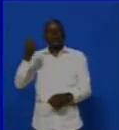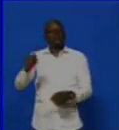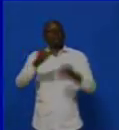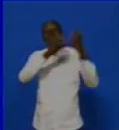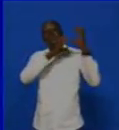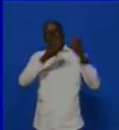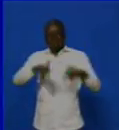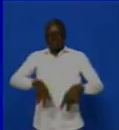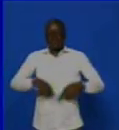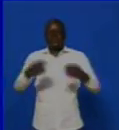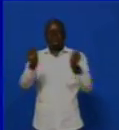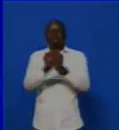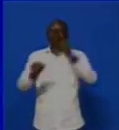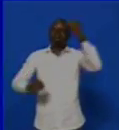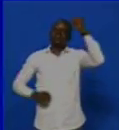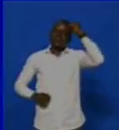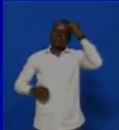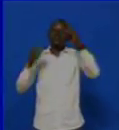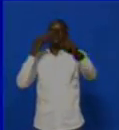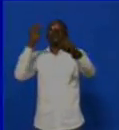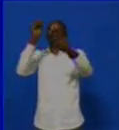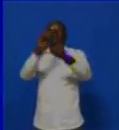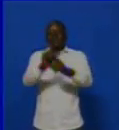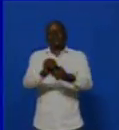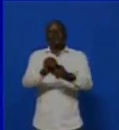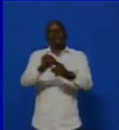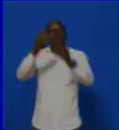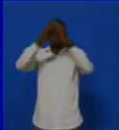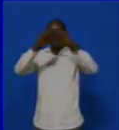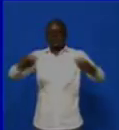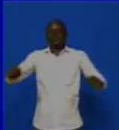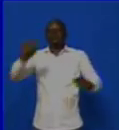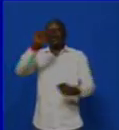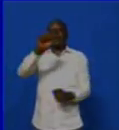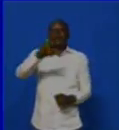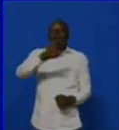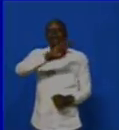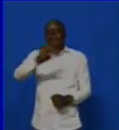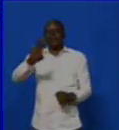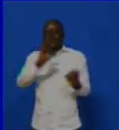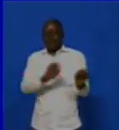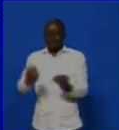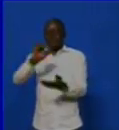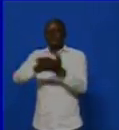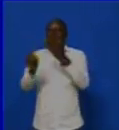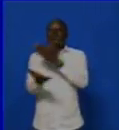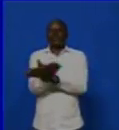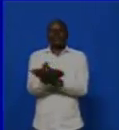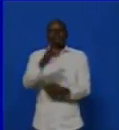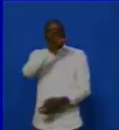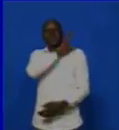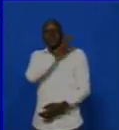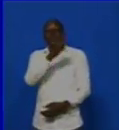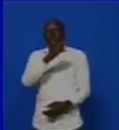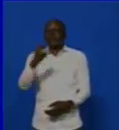le sida. C'est l'objectif du symposium sur les ARV organisé ce matin dans la capitale burkinabé.